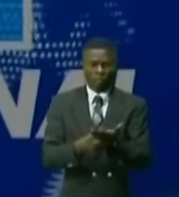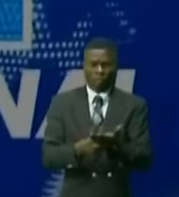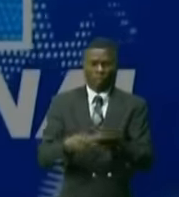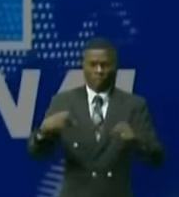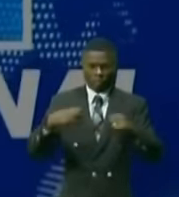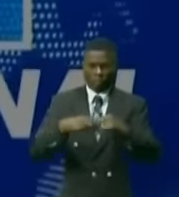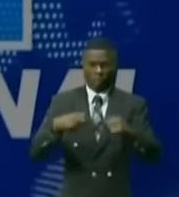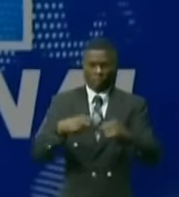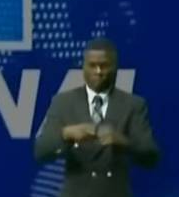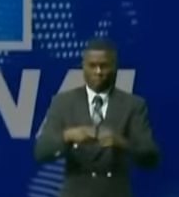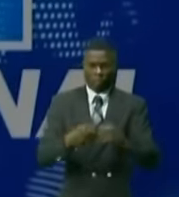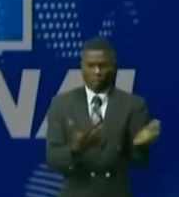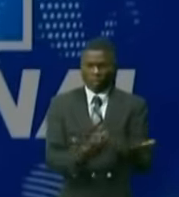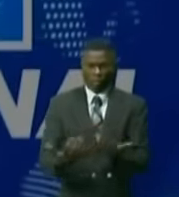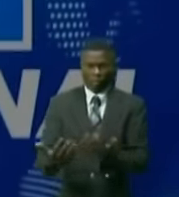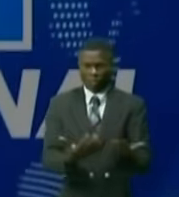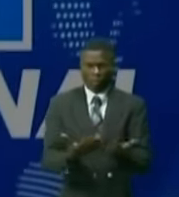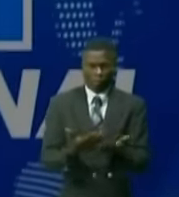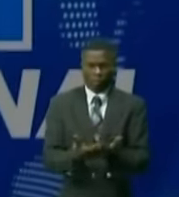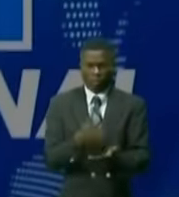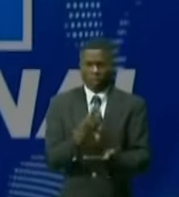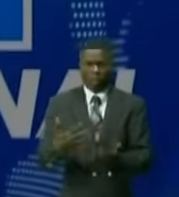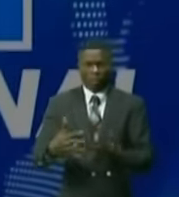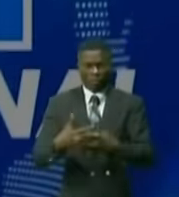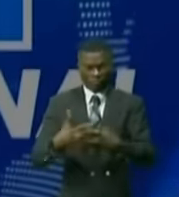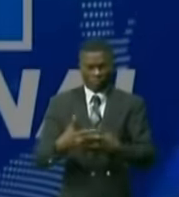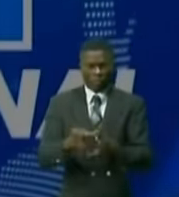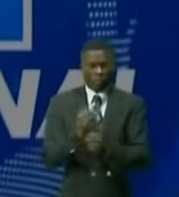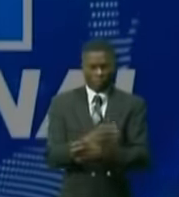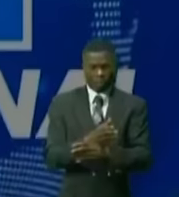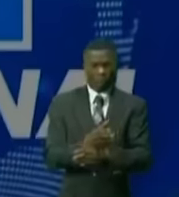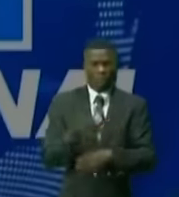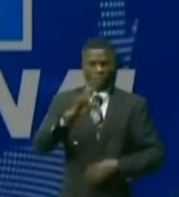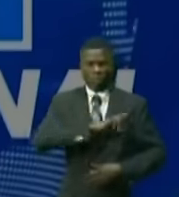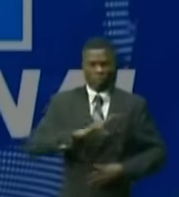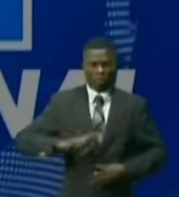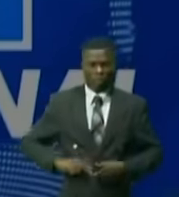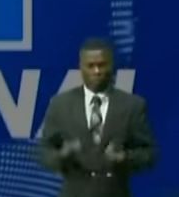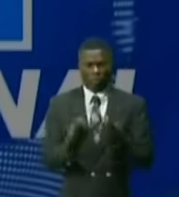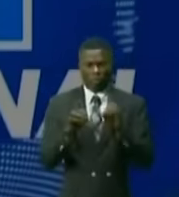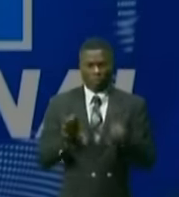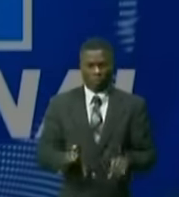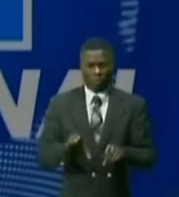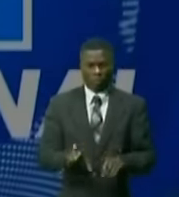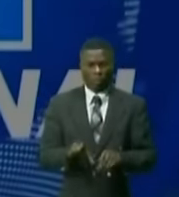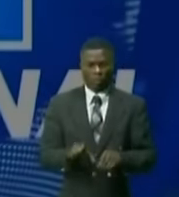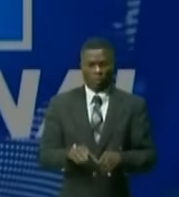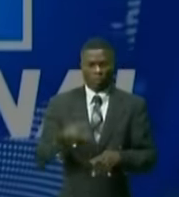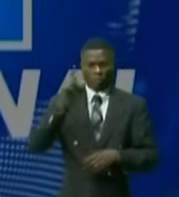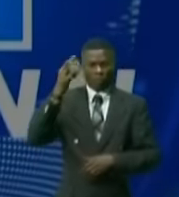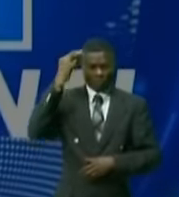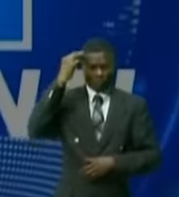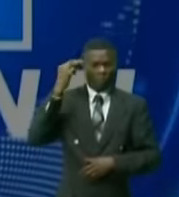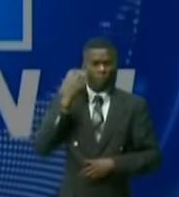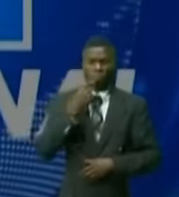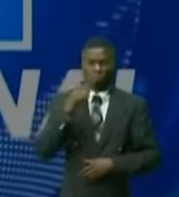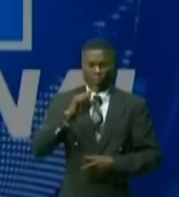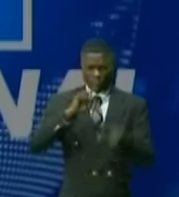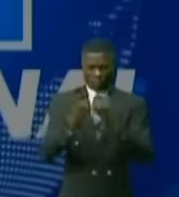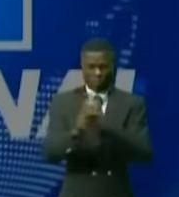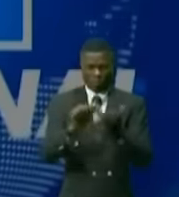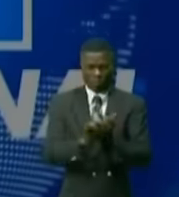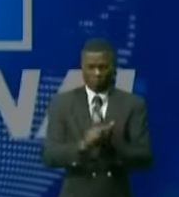électronique normalisée et les dispositifs électroniques fiscaux en République démocratique du Congo, selon le chef du gouvernement. Cette